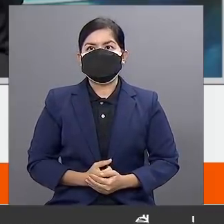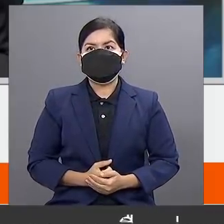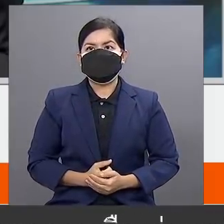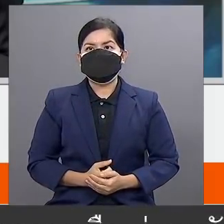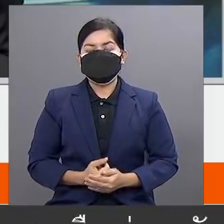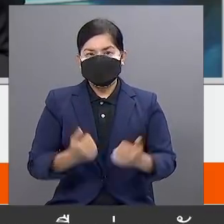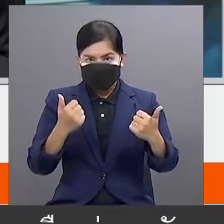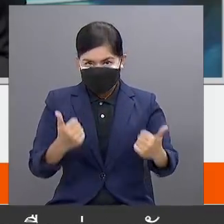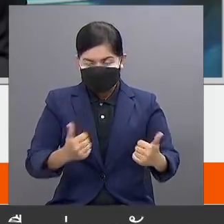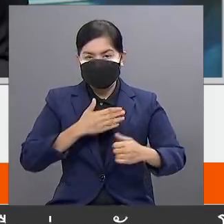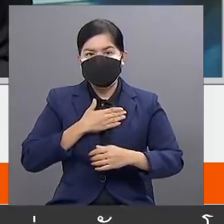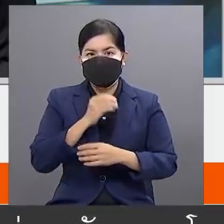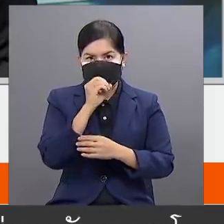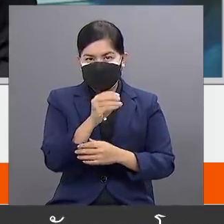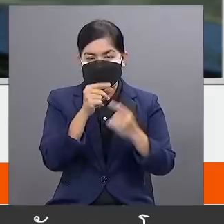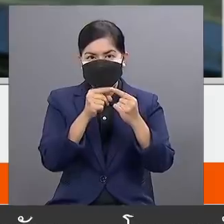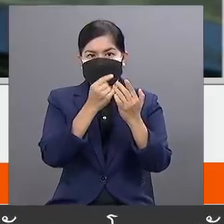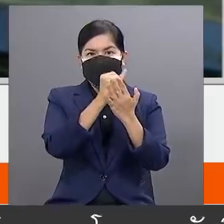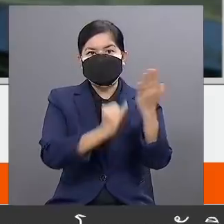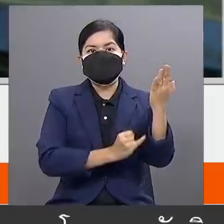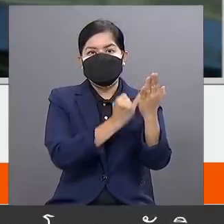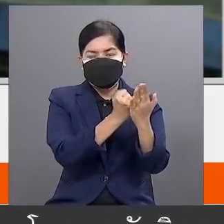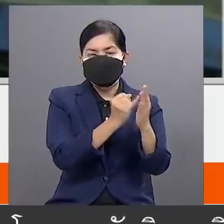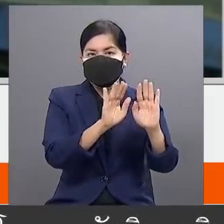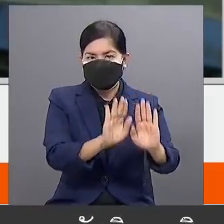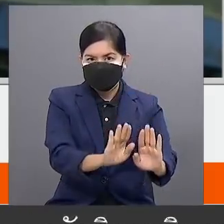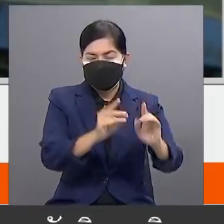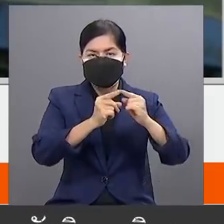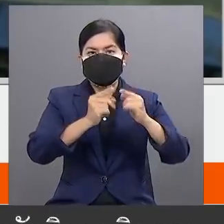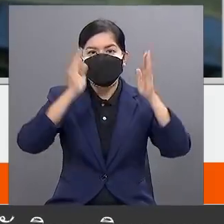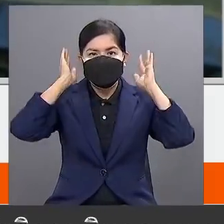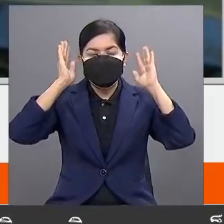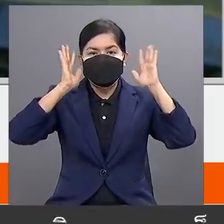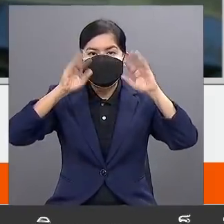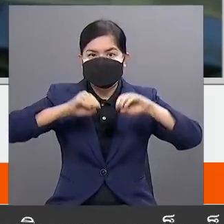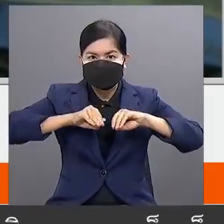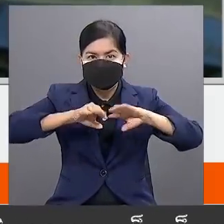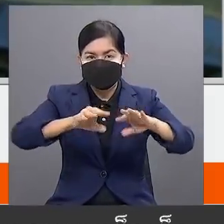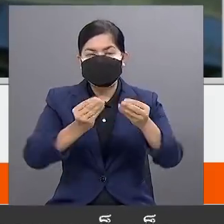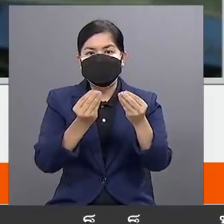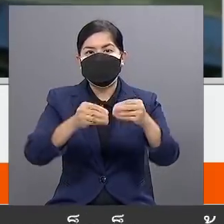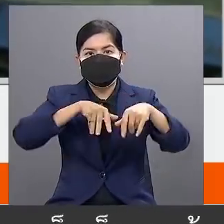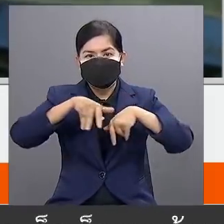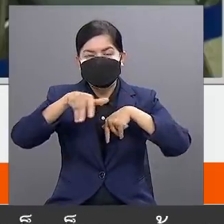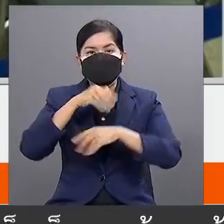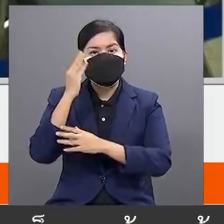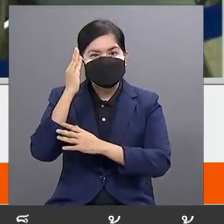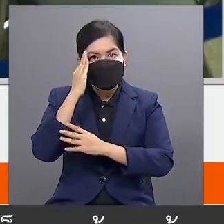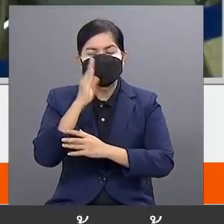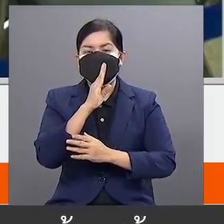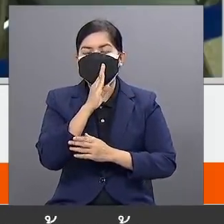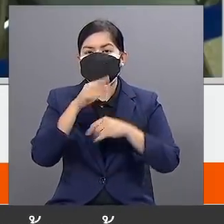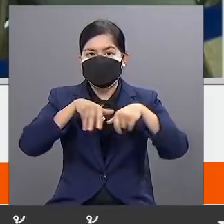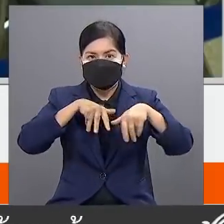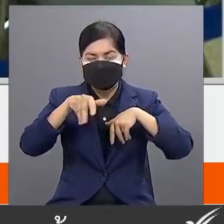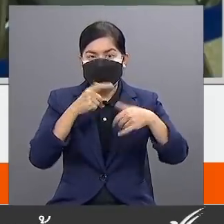นจังหวดเหมือนกให้จัหวดเชื่ประชาสำพันธแล้็เท่าสื่อต่ๆเชประชสำพันธดีเนี่ยประชาชนที่ถิดเขีมหนึ่ทบางซื้อ